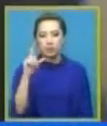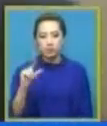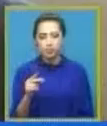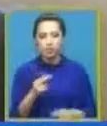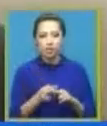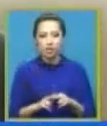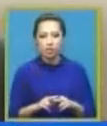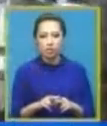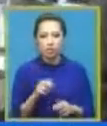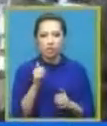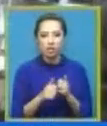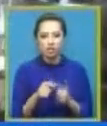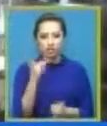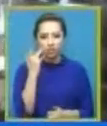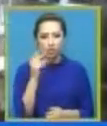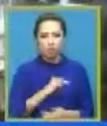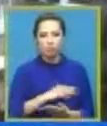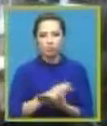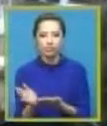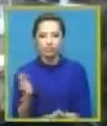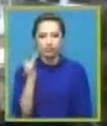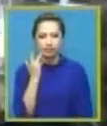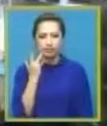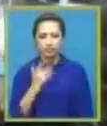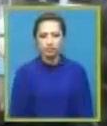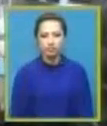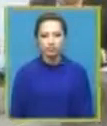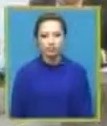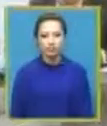жалтақтайды дейді. Нұрлан Әлімбаев, Рулан Рүстемов, Олжас Байтуов, оңтүстік ақпарат.